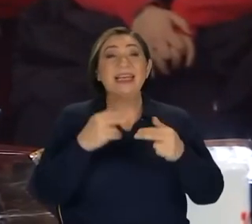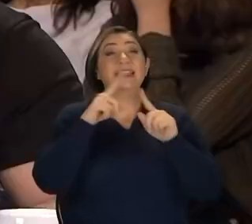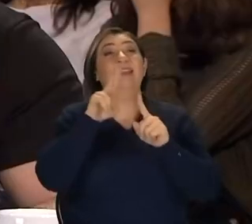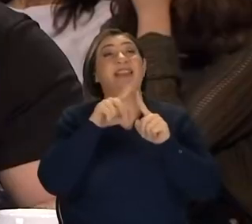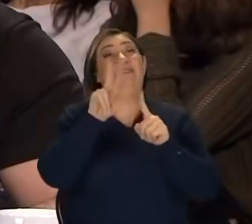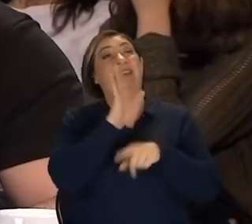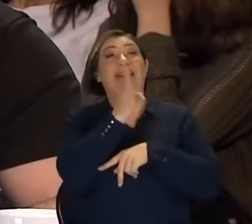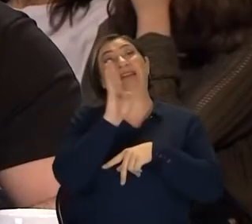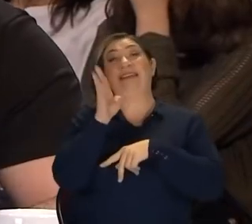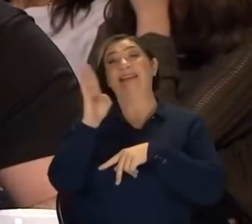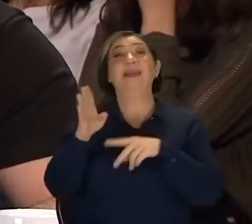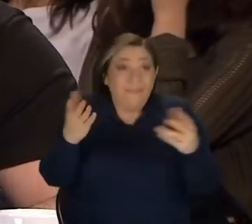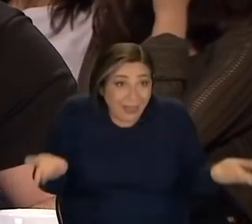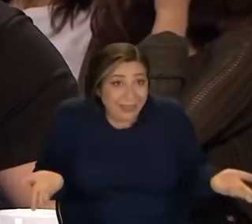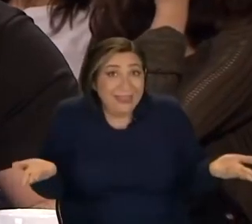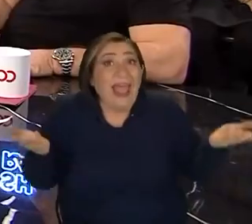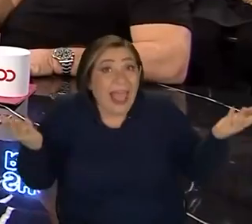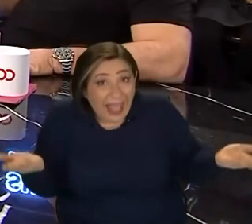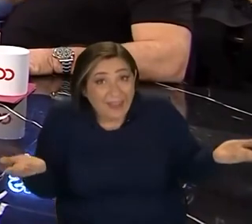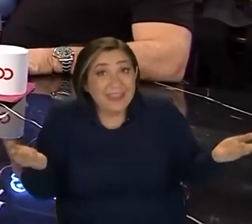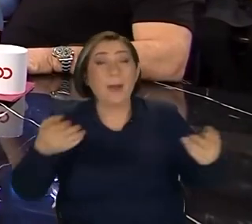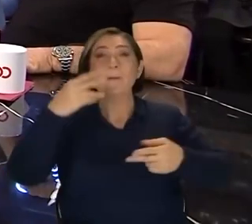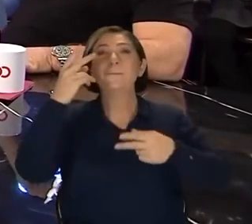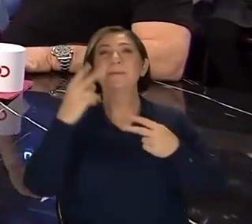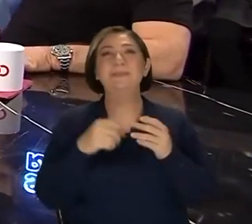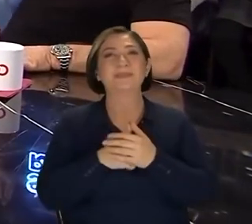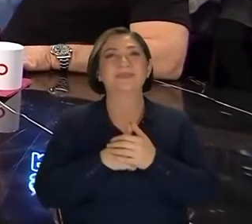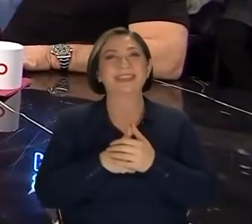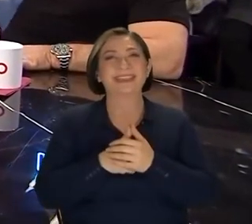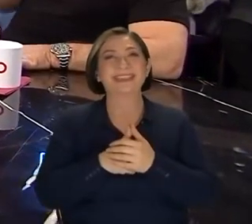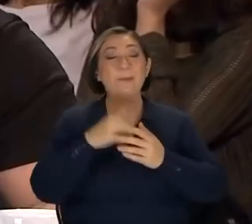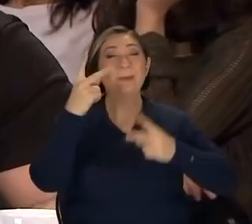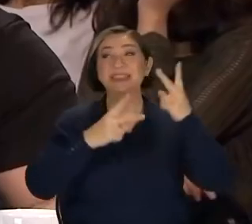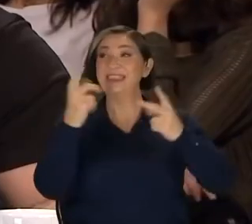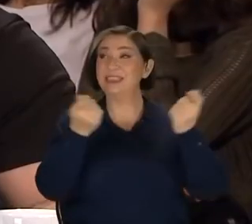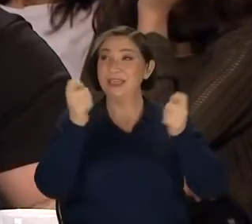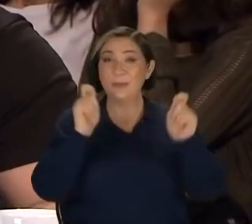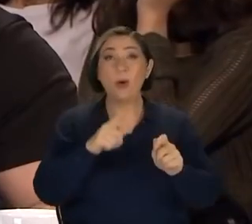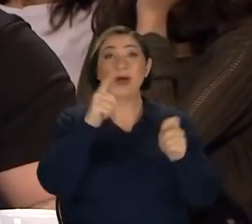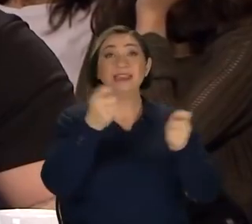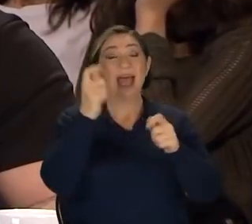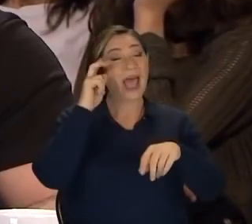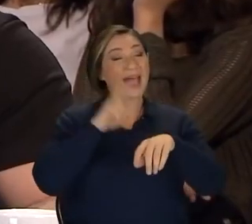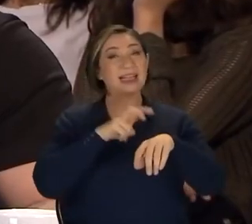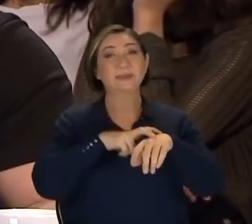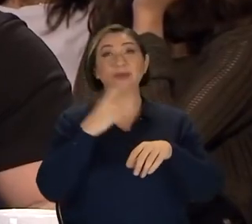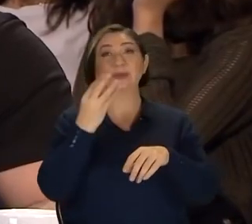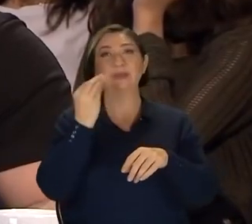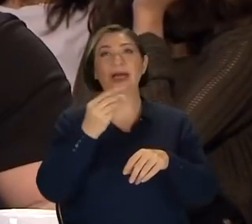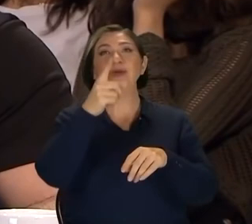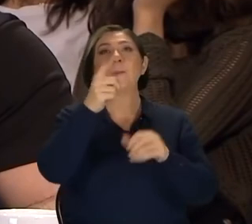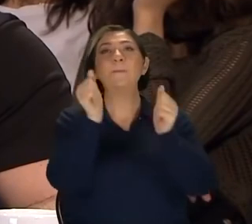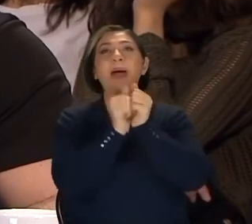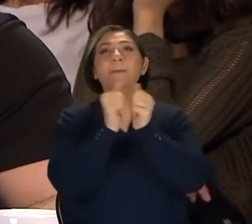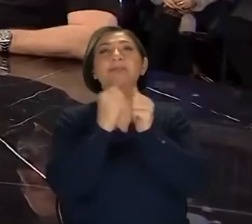kanal geziyorsunuz. Evet. Bazı böyle işi yaparken o yaptığın işin hatırlatılması çok şu güzel. Şu beraber